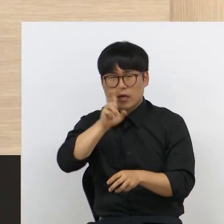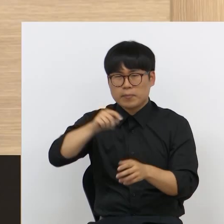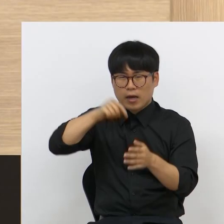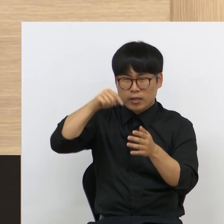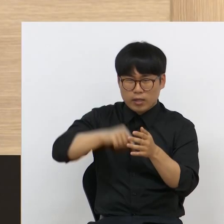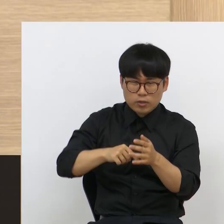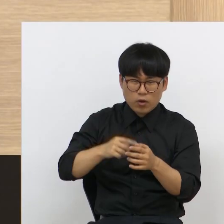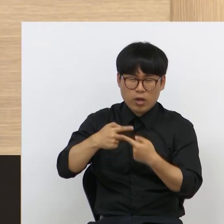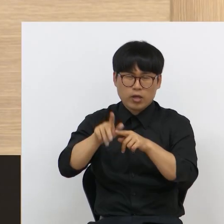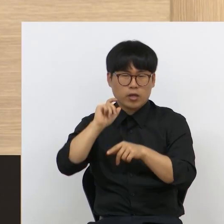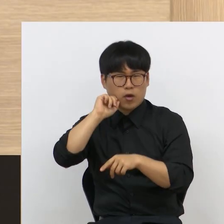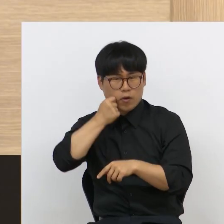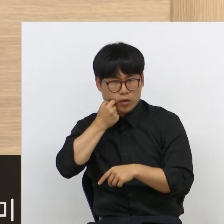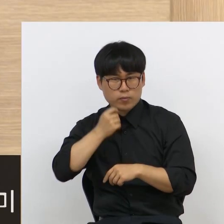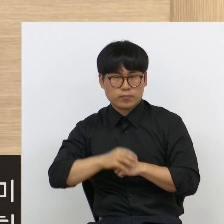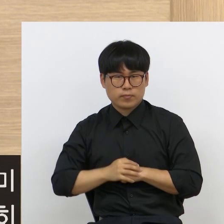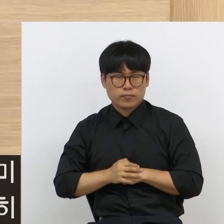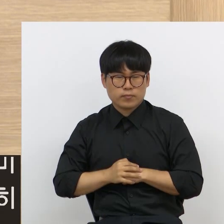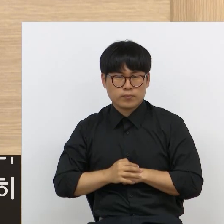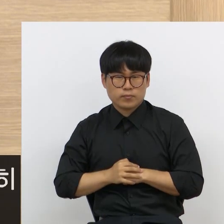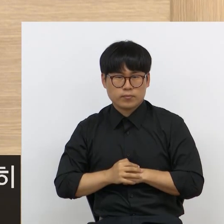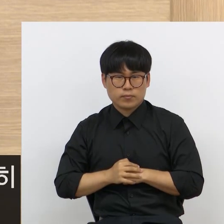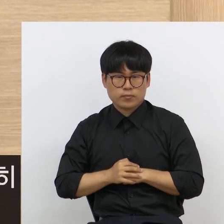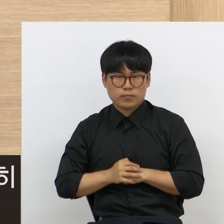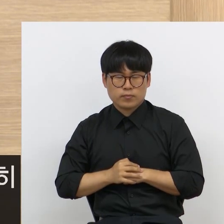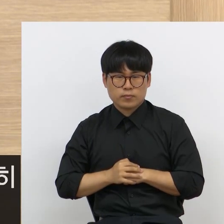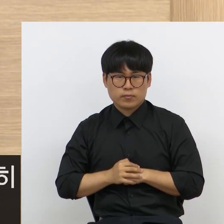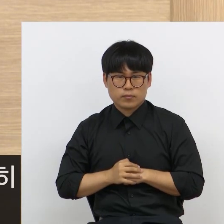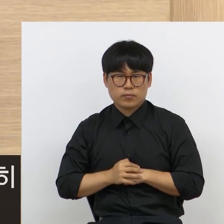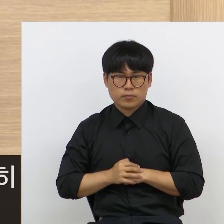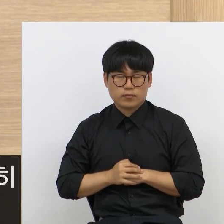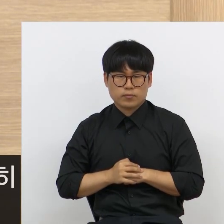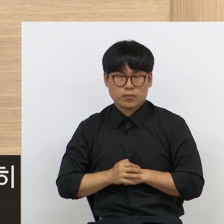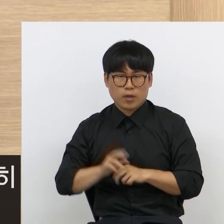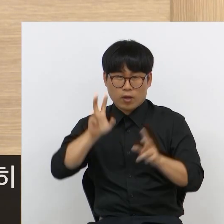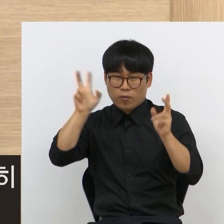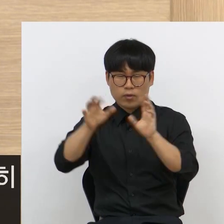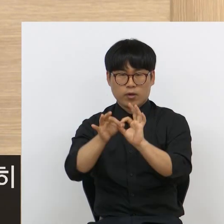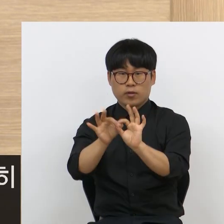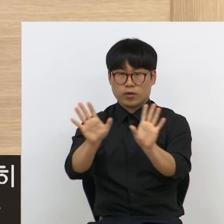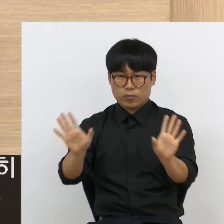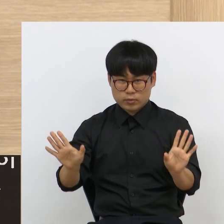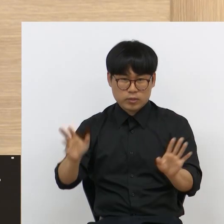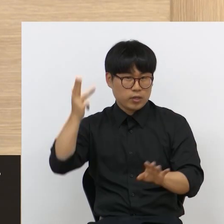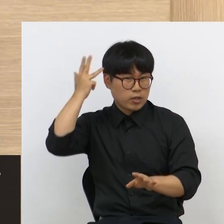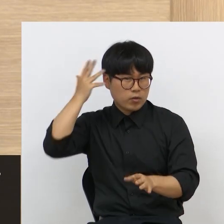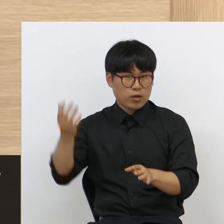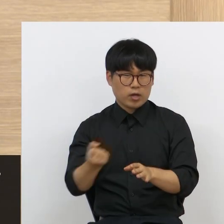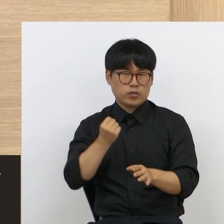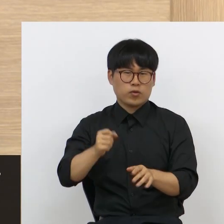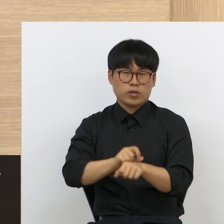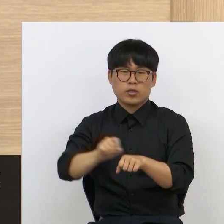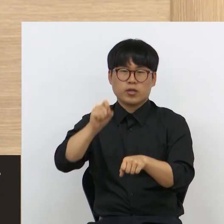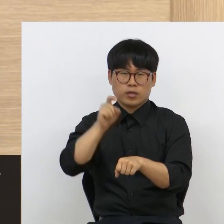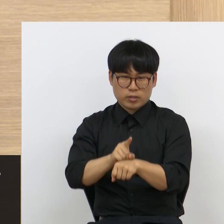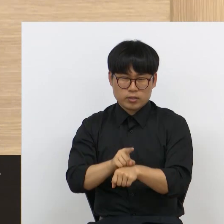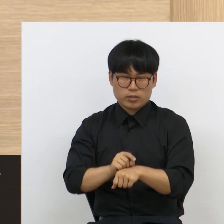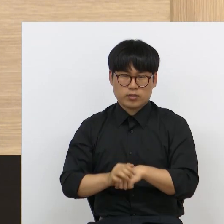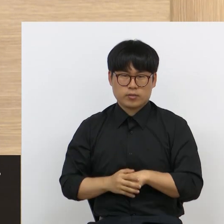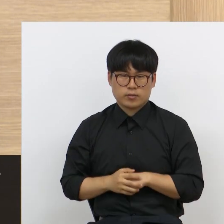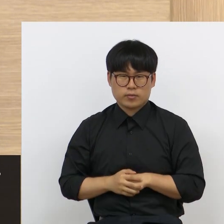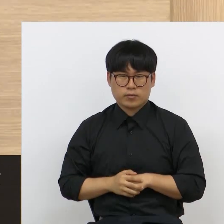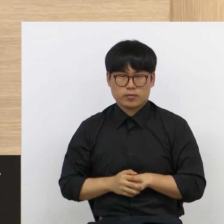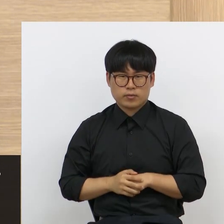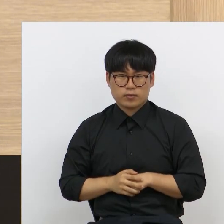상당히 떨어진다든지 하는 것이 현존하는 인공화학, 회사에 관계없이 인공화학가 갖고 있는 특징입니다.